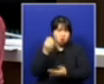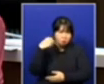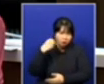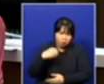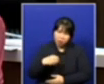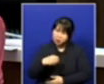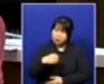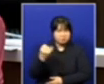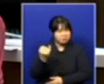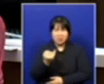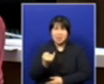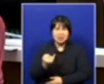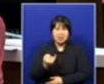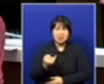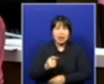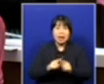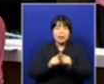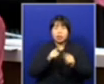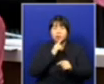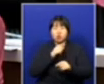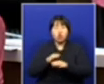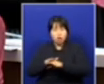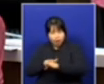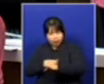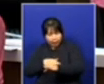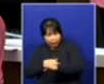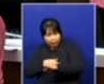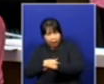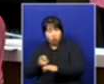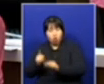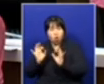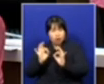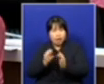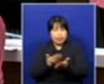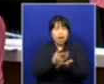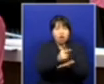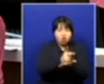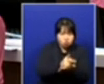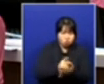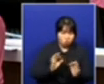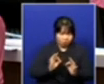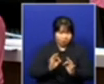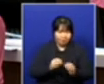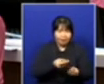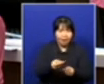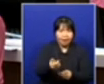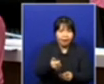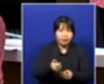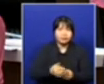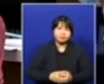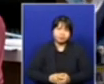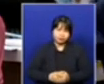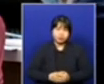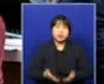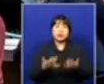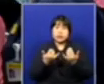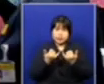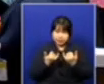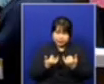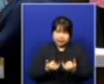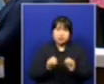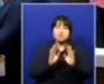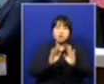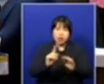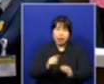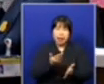ครดิตแต่ถ้านานๆไปกู้ทีเขารีบให้ครับผมจึงอยากบอกท่านประธานครับว่าเงิน